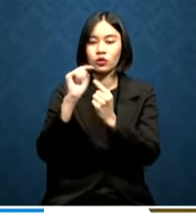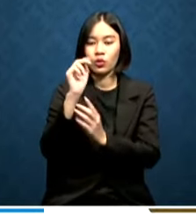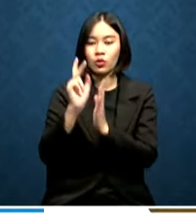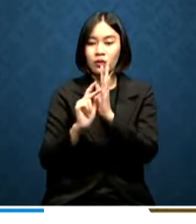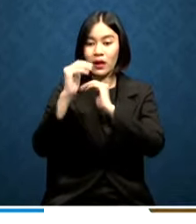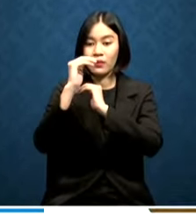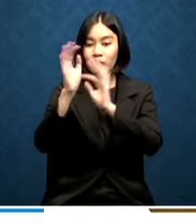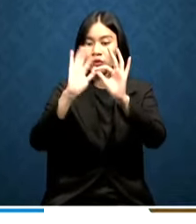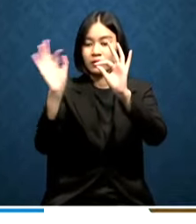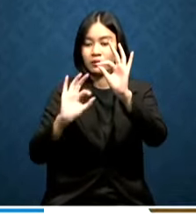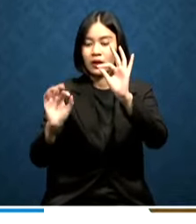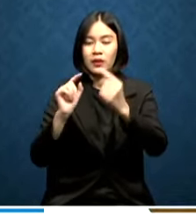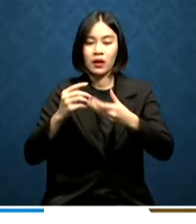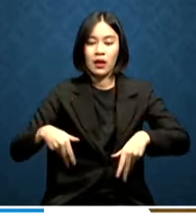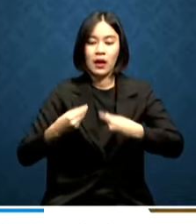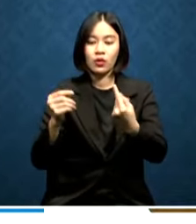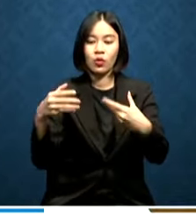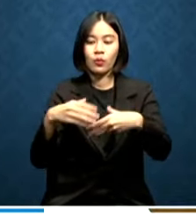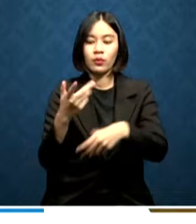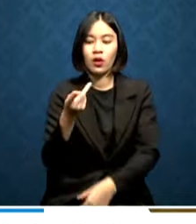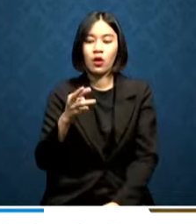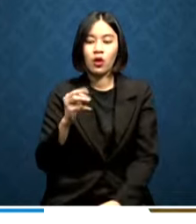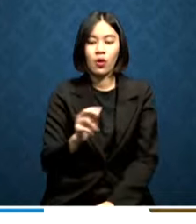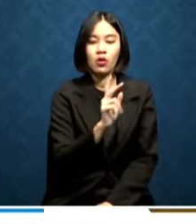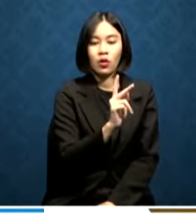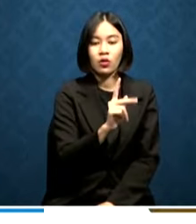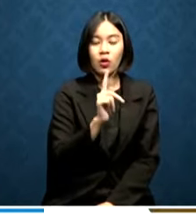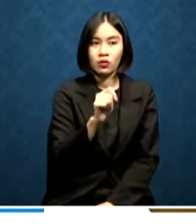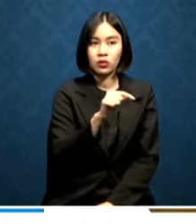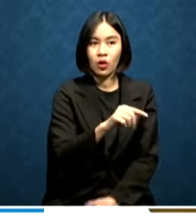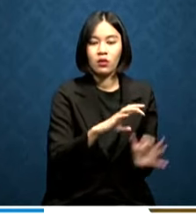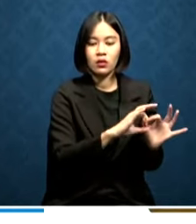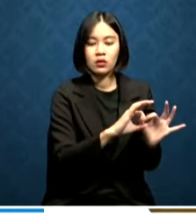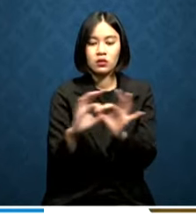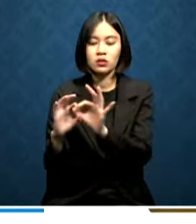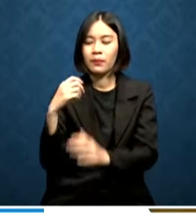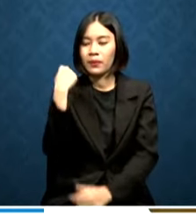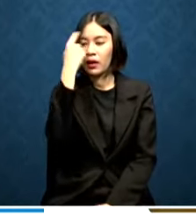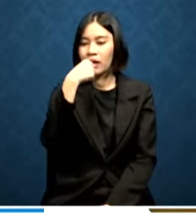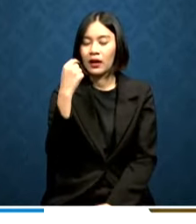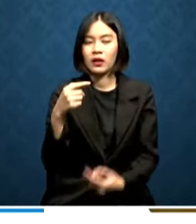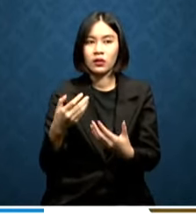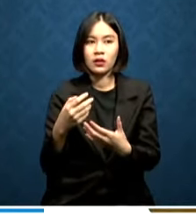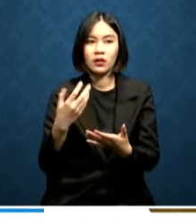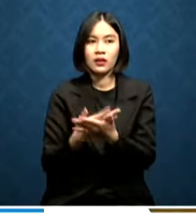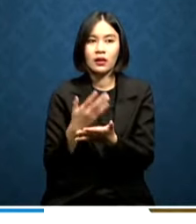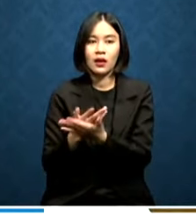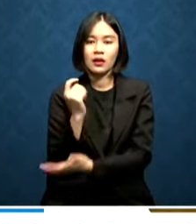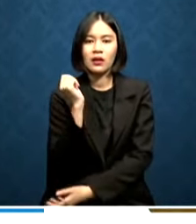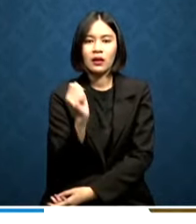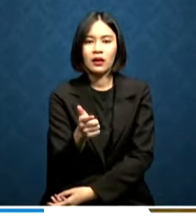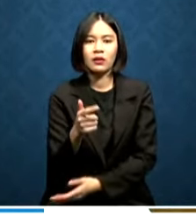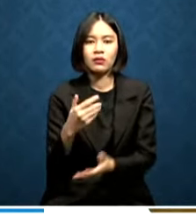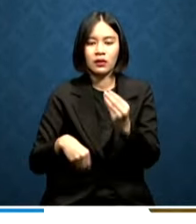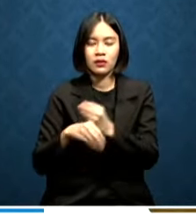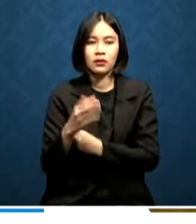าให้คณะรัฐมนตรีกับกกต.เนี่ยจริงๆเป็นการผูกว่าคนที่มาคณะรัฐมนตรีต้องเป็นคนจ่ายตังค์ที่ส่วนเพิ่มขึ้